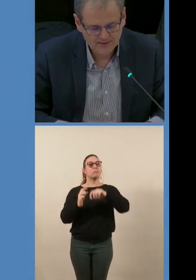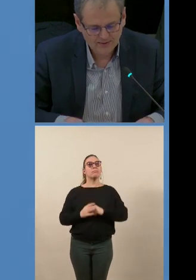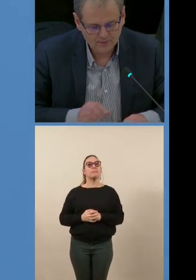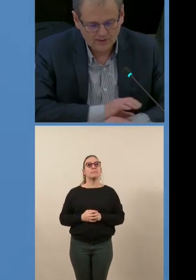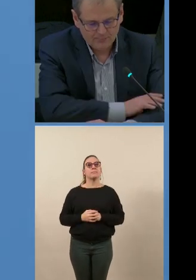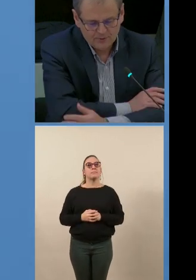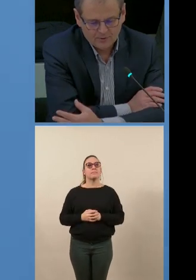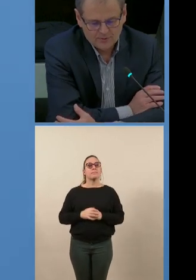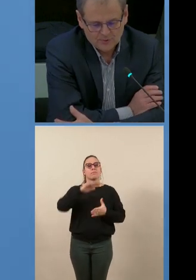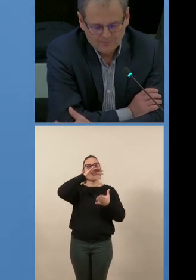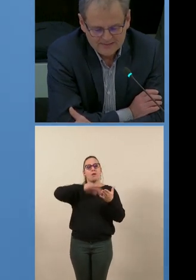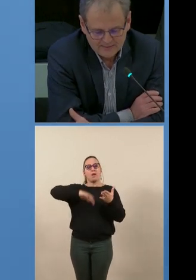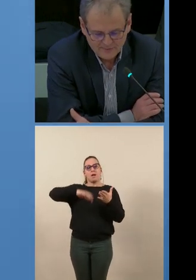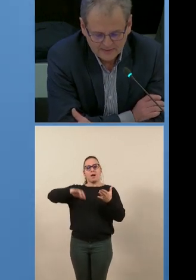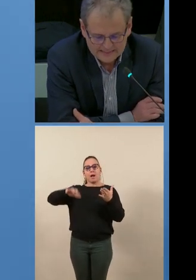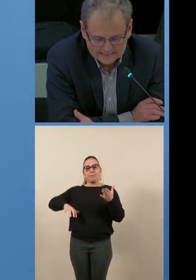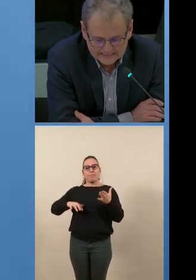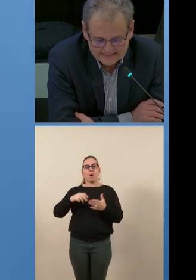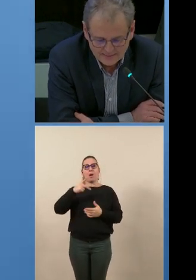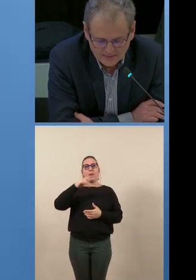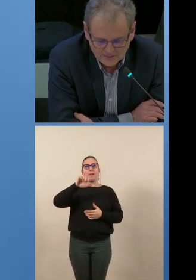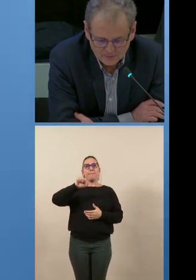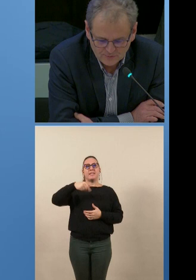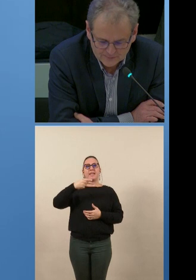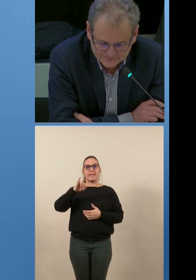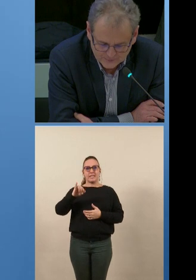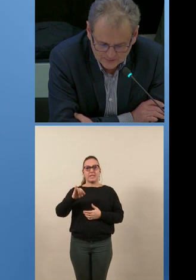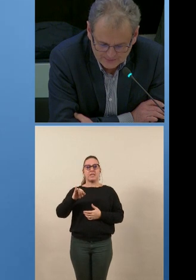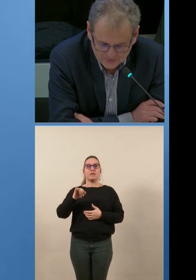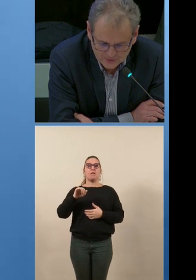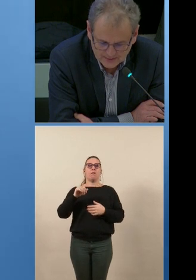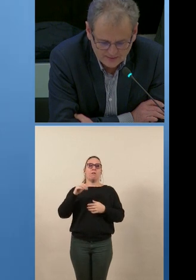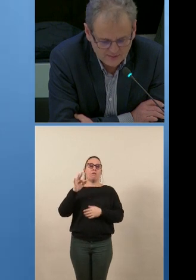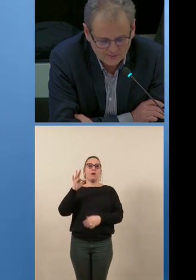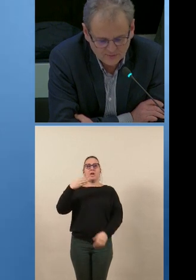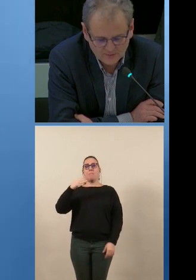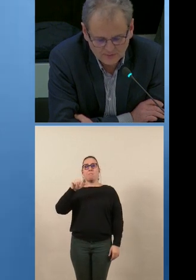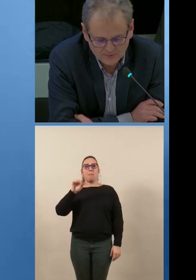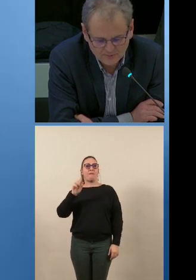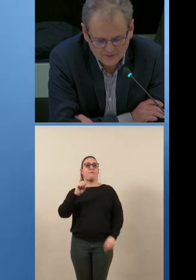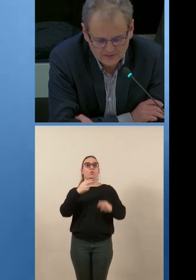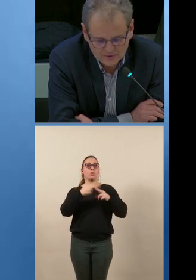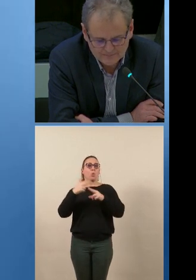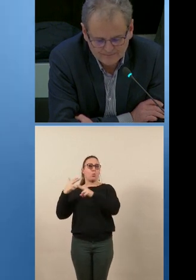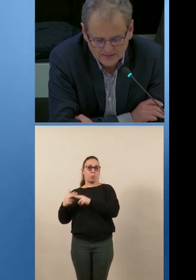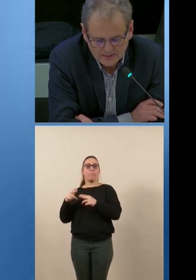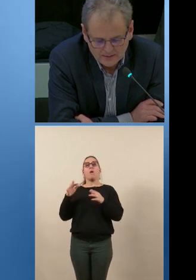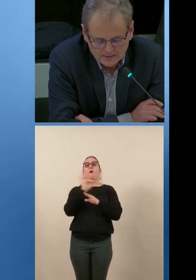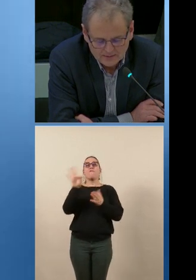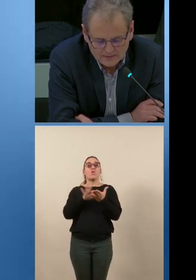peut citer le rapport jean-pisani ferry et Selma mafous de l'Inspection générale des finances de France